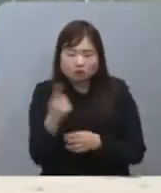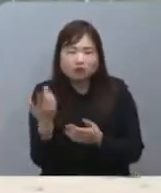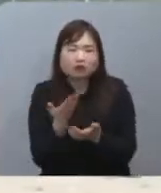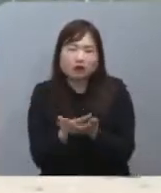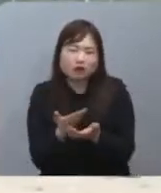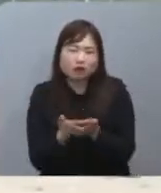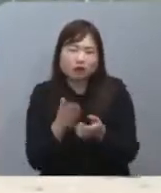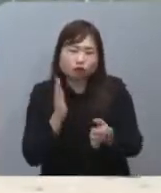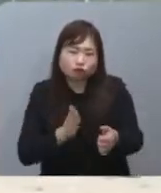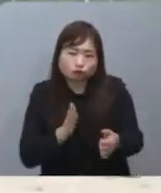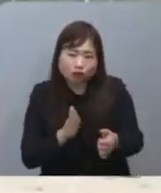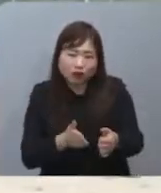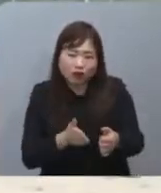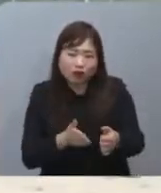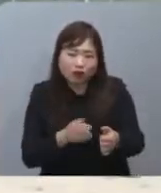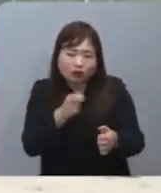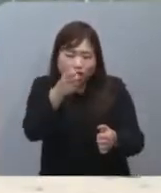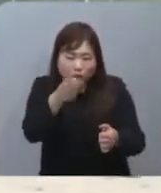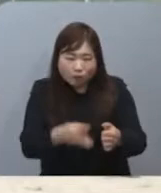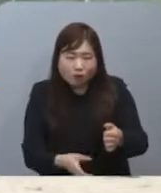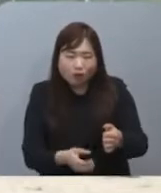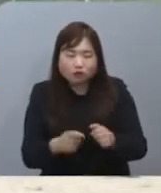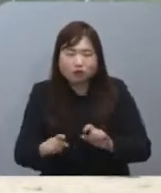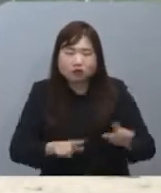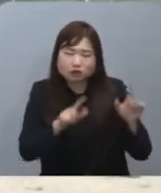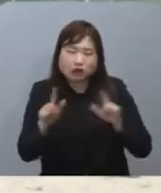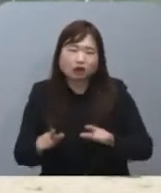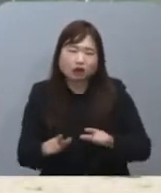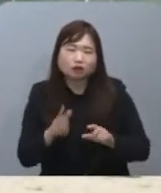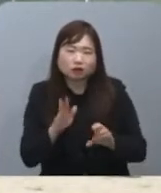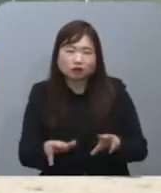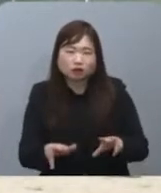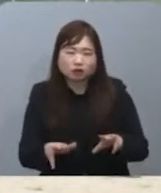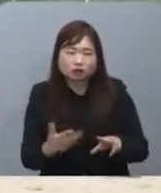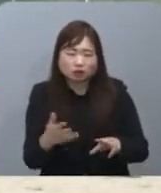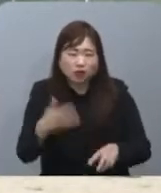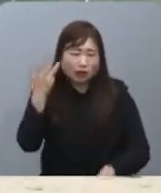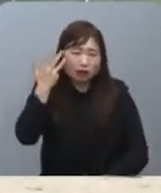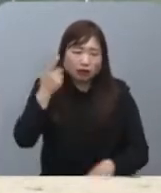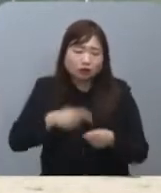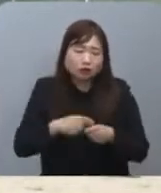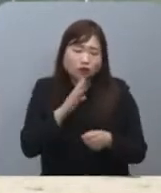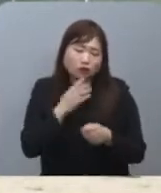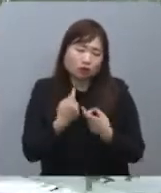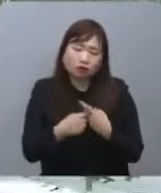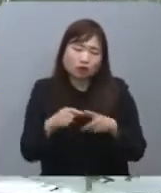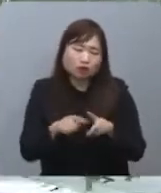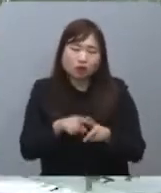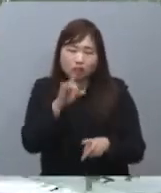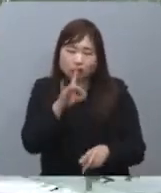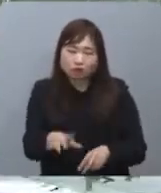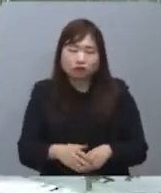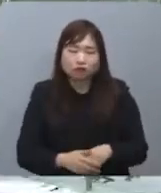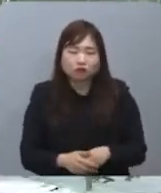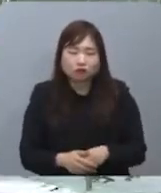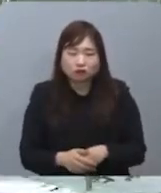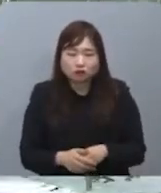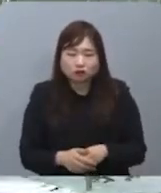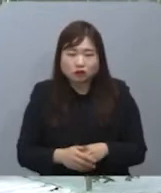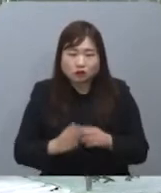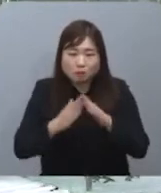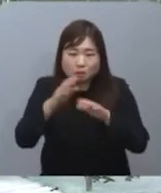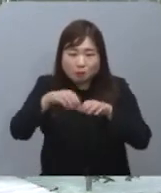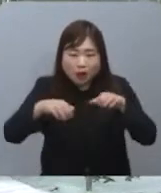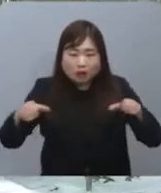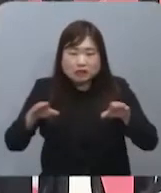부탁을 되면서 이제 지내고 있는 상황인데 상식적으로 다가 이해가 안되는 거죠 마의 초입에 있는